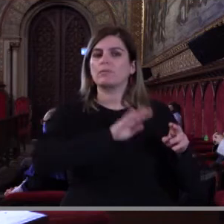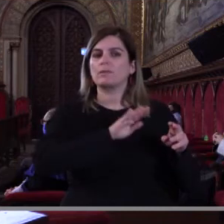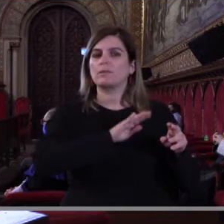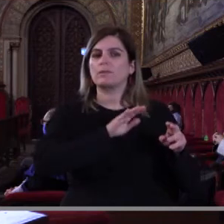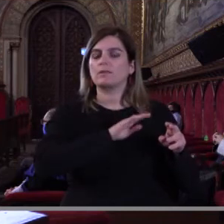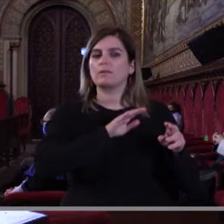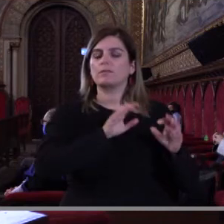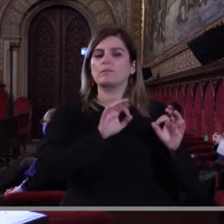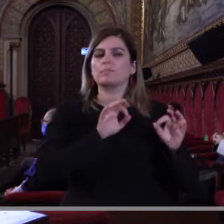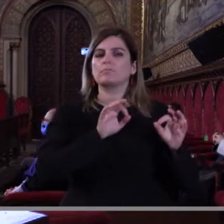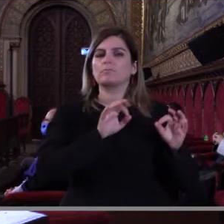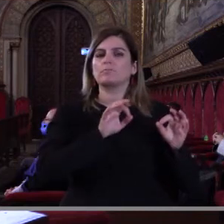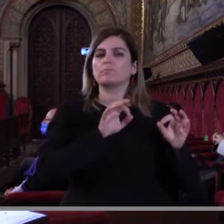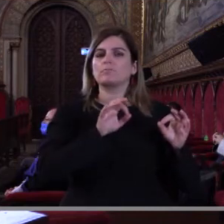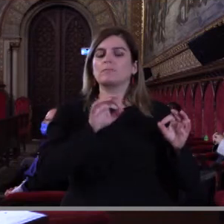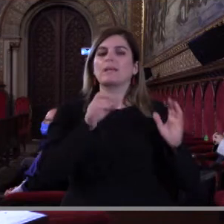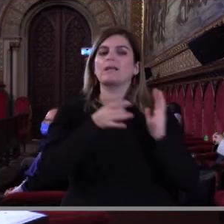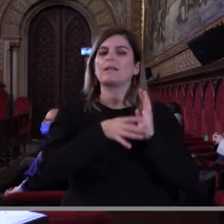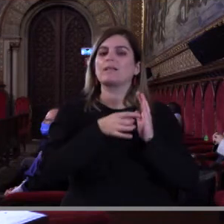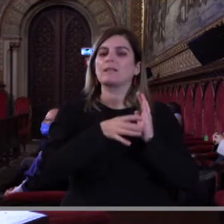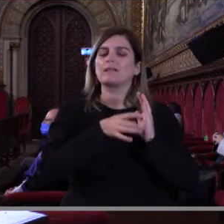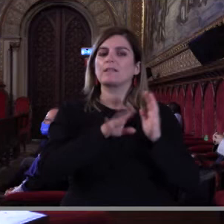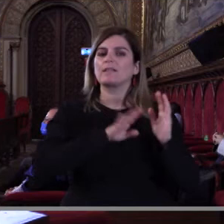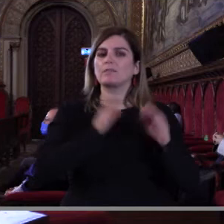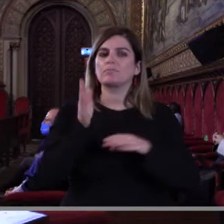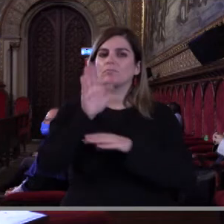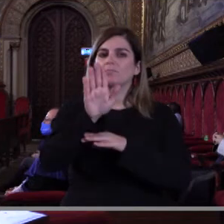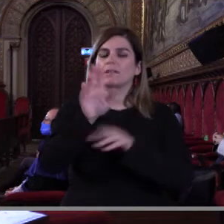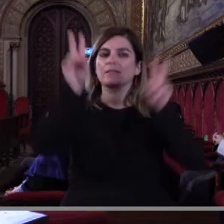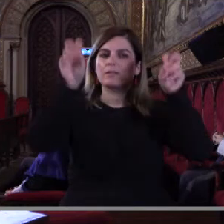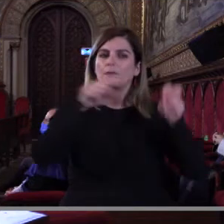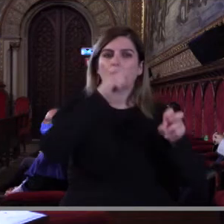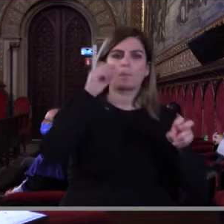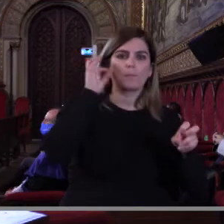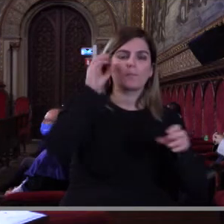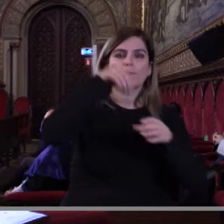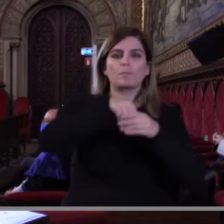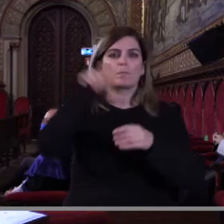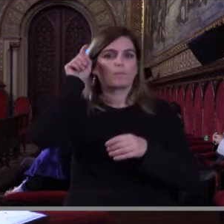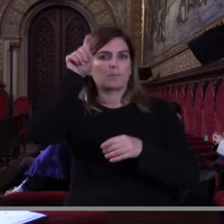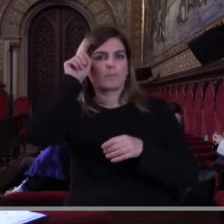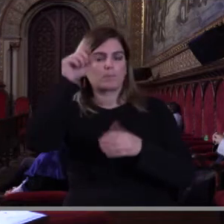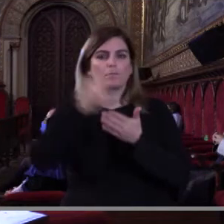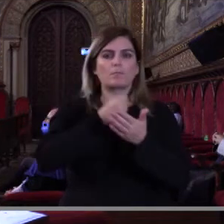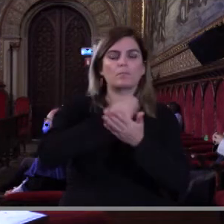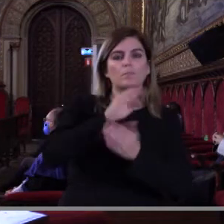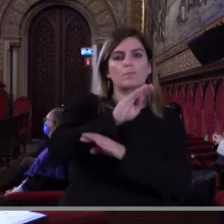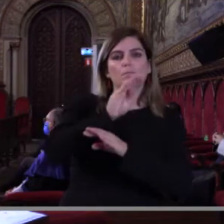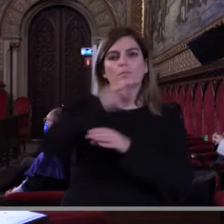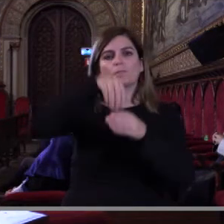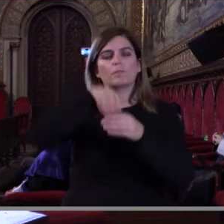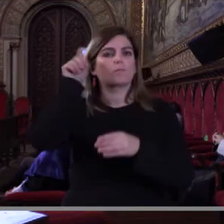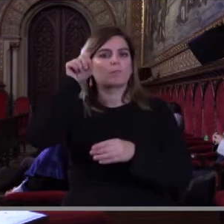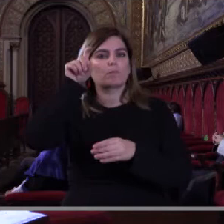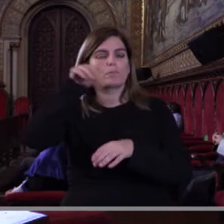Encarna Sanahuja Ill a l'excel·lència en l'exclusió de la perspectiva de gènere a la pràctica docent universitària a la nostra professora